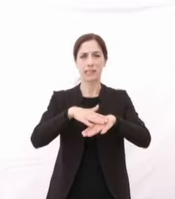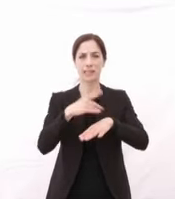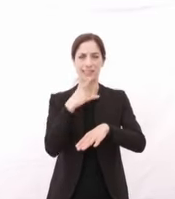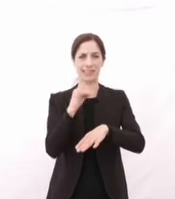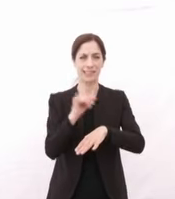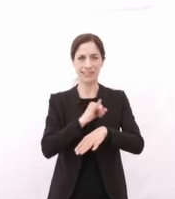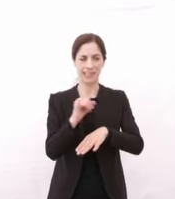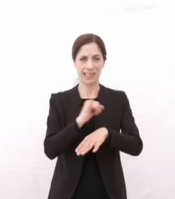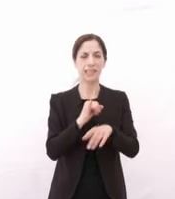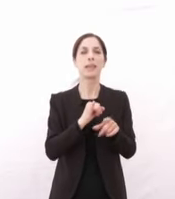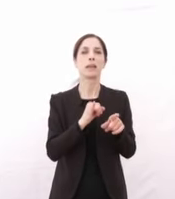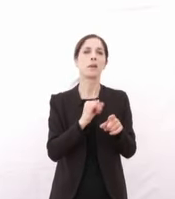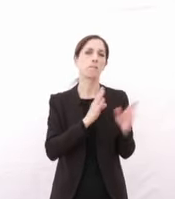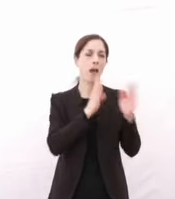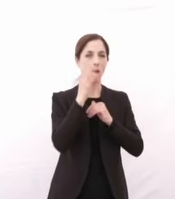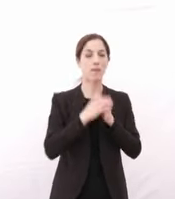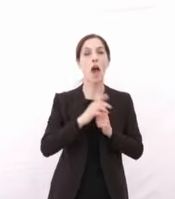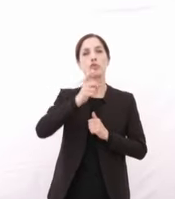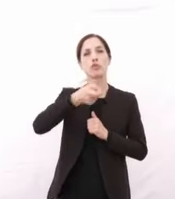Giuseppe Montalbano,